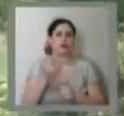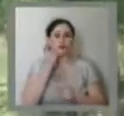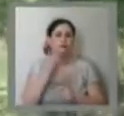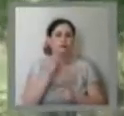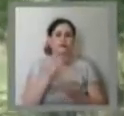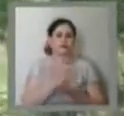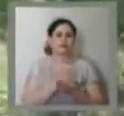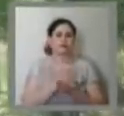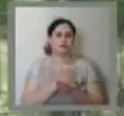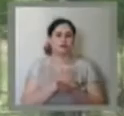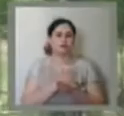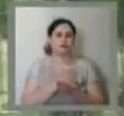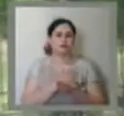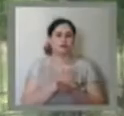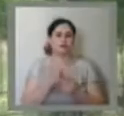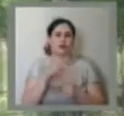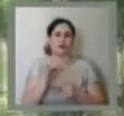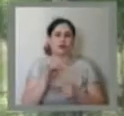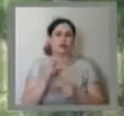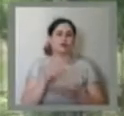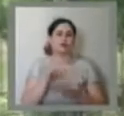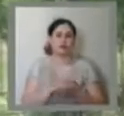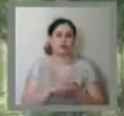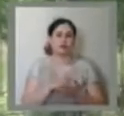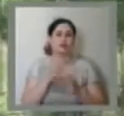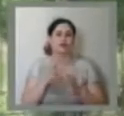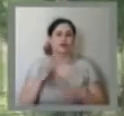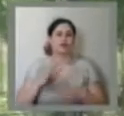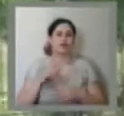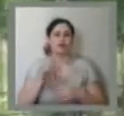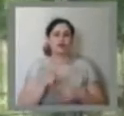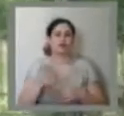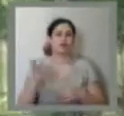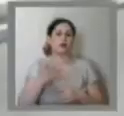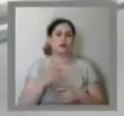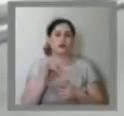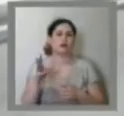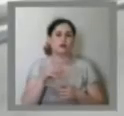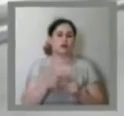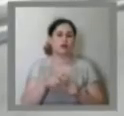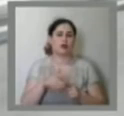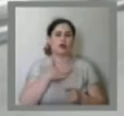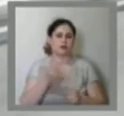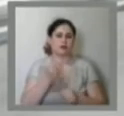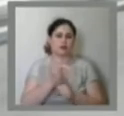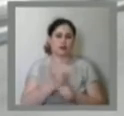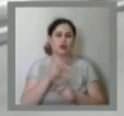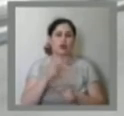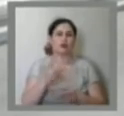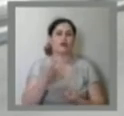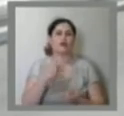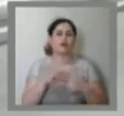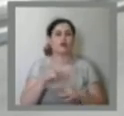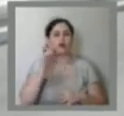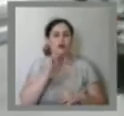мобільне все є, додаток встановлений. Тільки чекаємо людину, яка усе це активує. Для тих, хто повертається в Україну, щоб